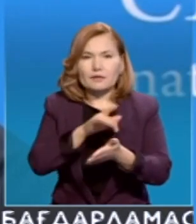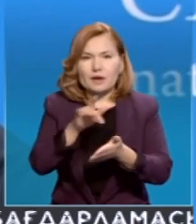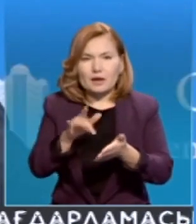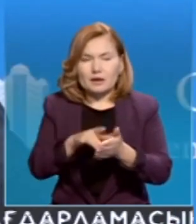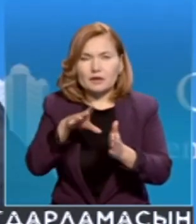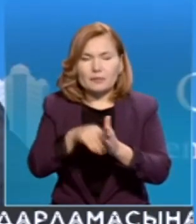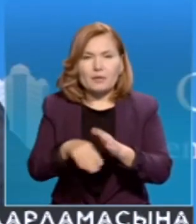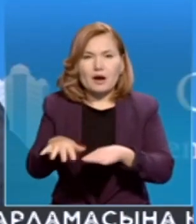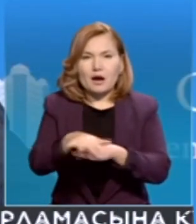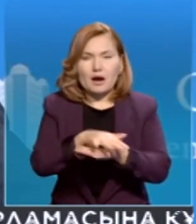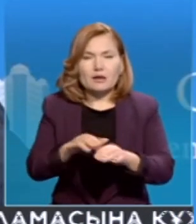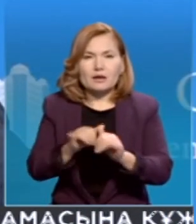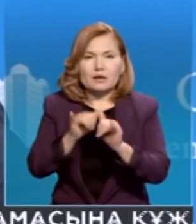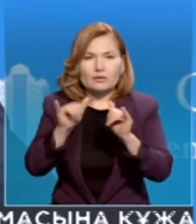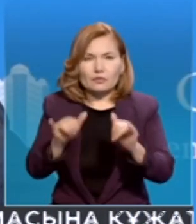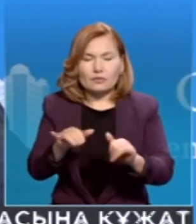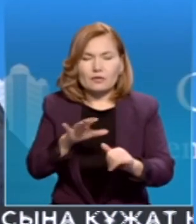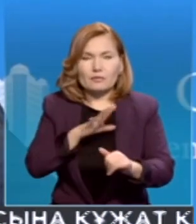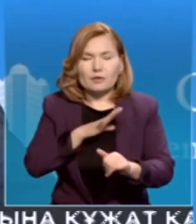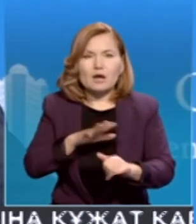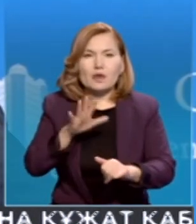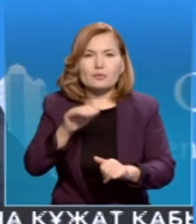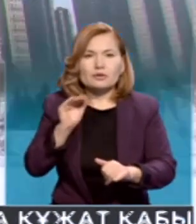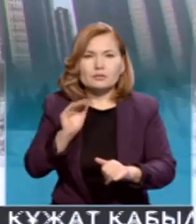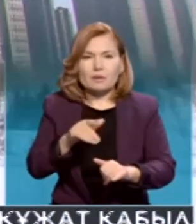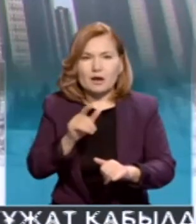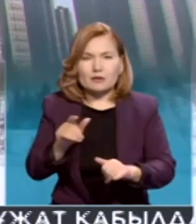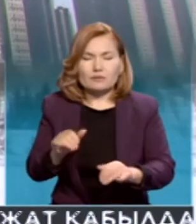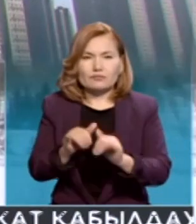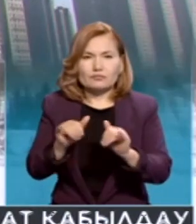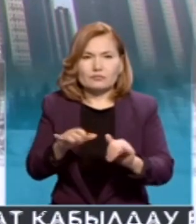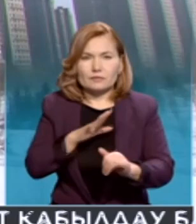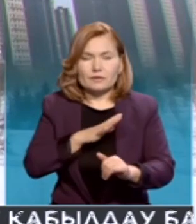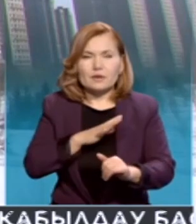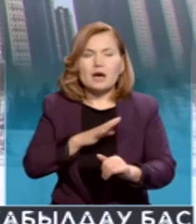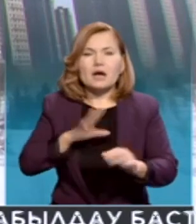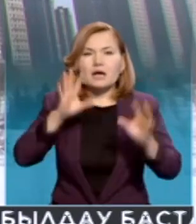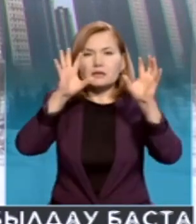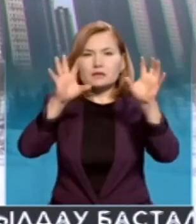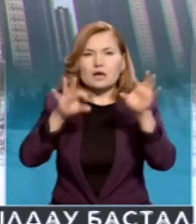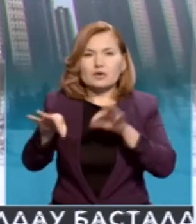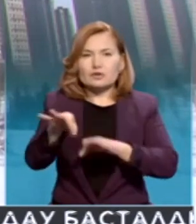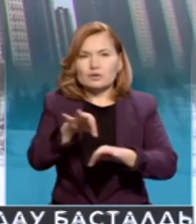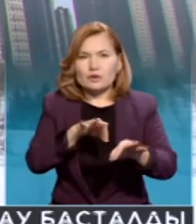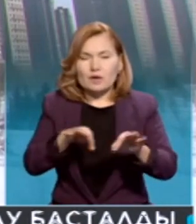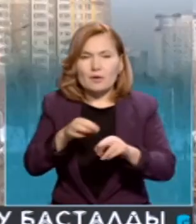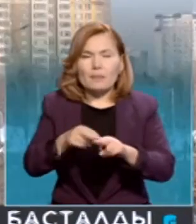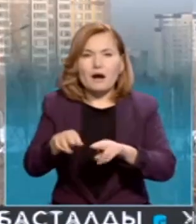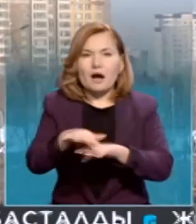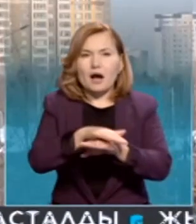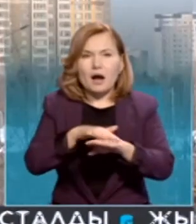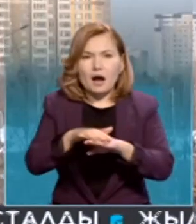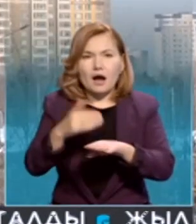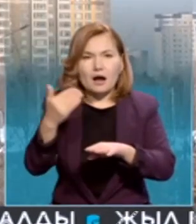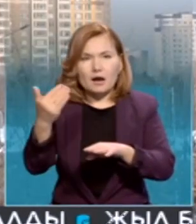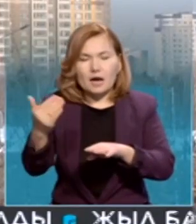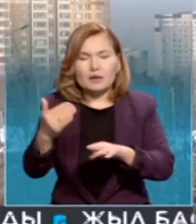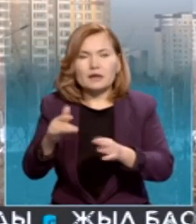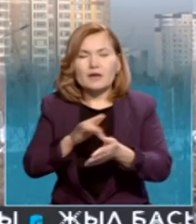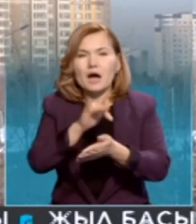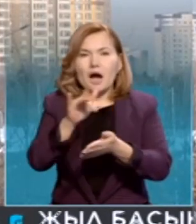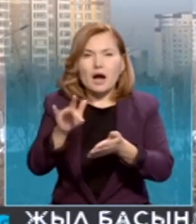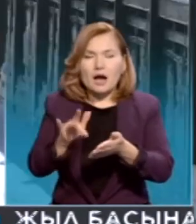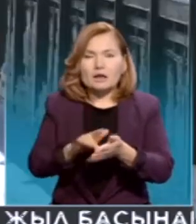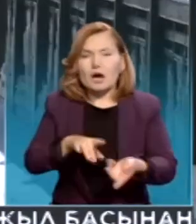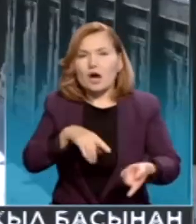Халықтың саны 500 мың адам болу керек. Заң жобасы халықтың қалаға үдере көшуін бәсеңдетуді де